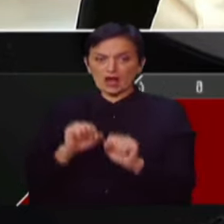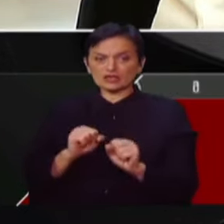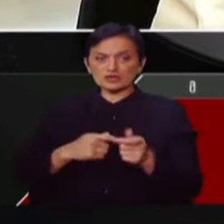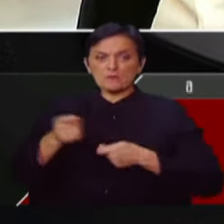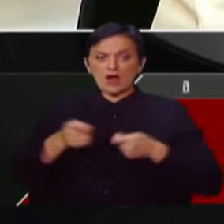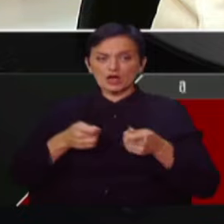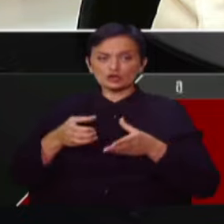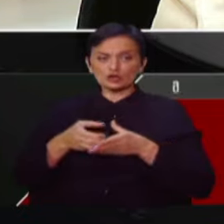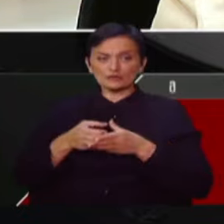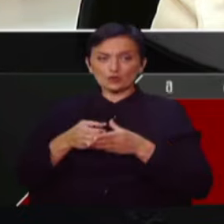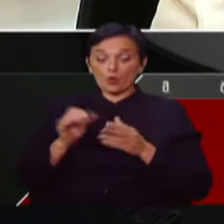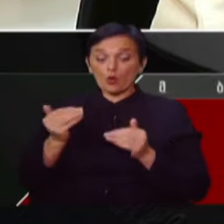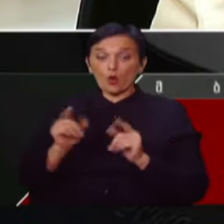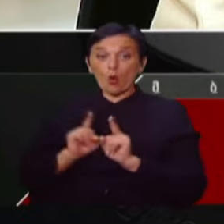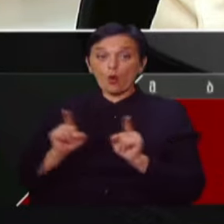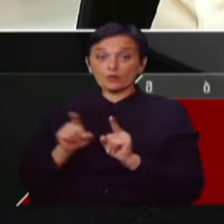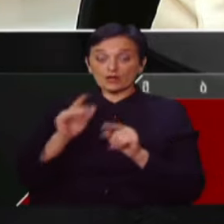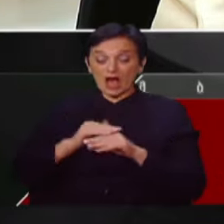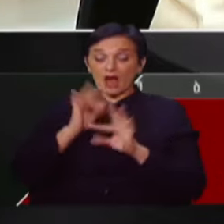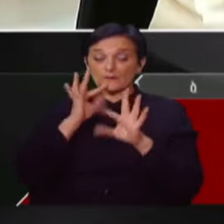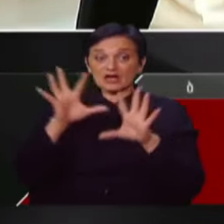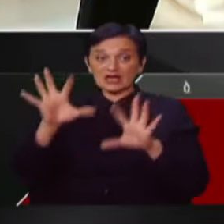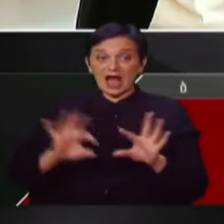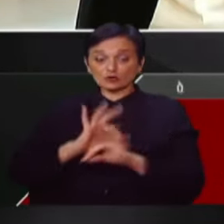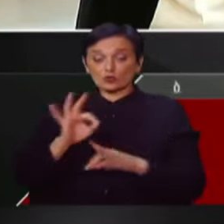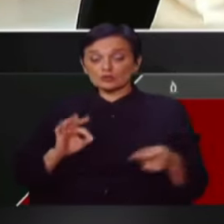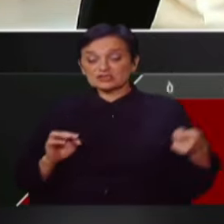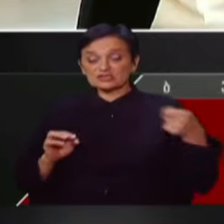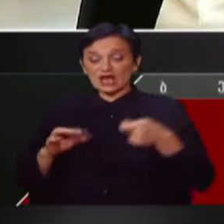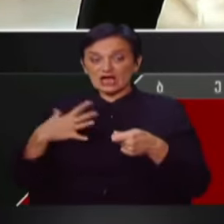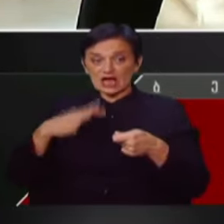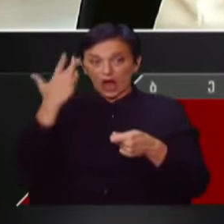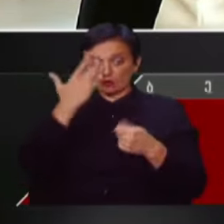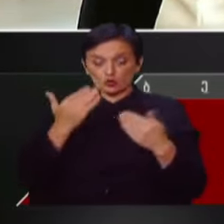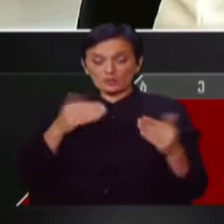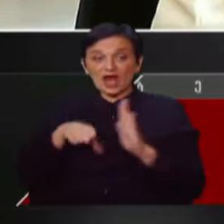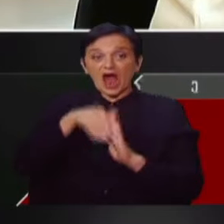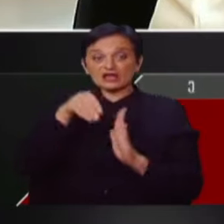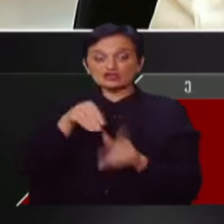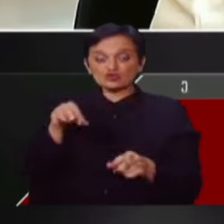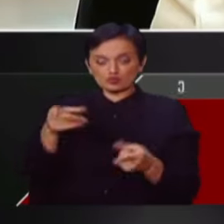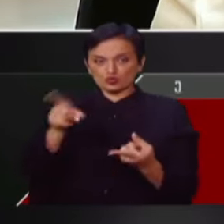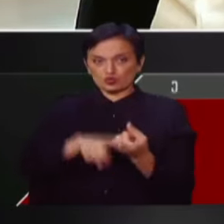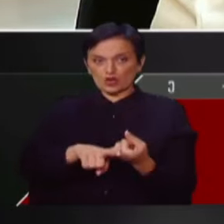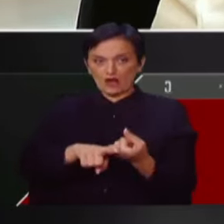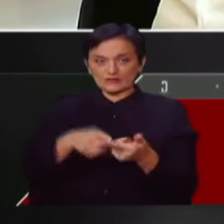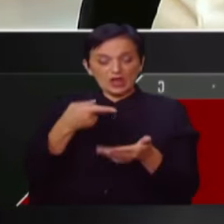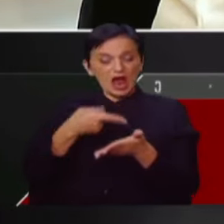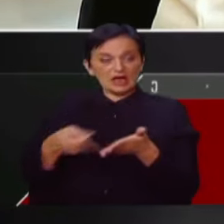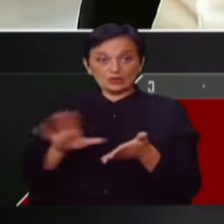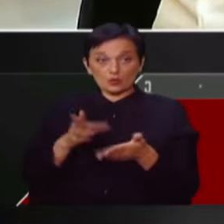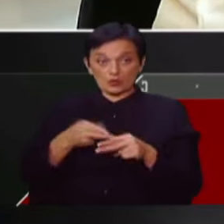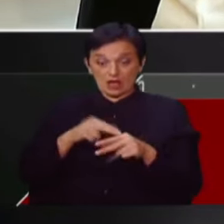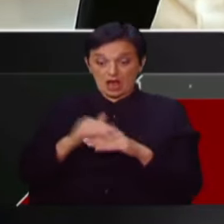მართველი გუნდის ოპონენტები ამნისტიის კანონ პროექტის წარდგენას ქართული ოცნების მხრიდან არჩევნებს უკავშირებენ და არ გამორიცხავენ, რომ